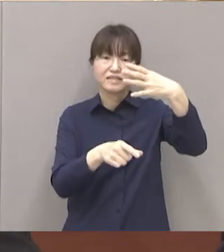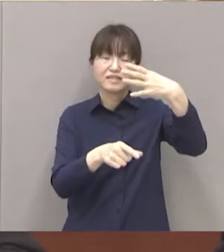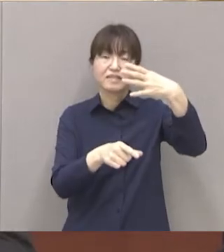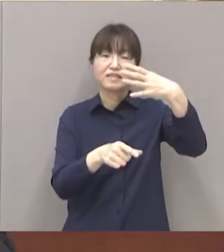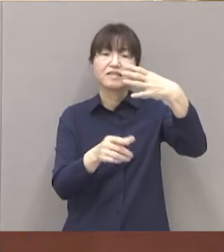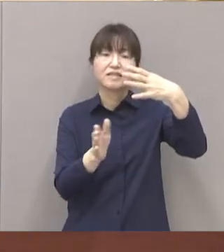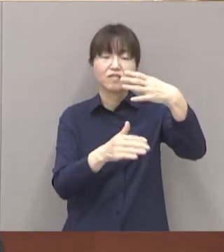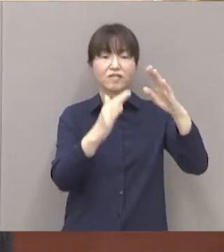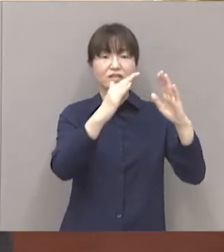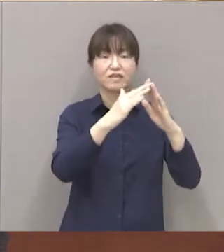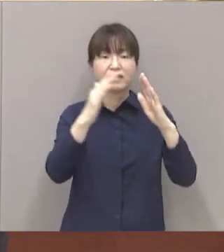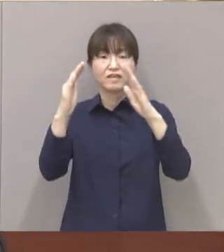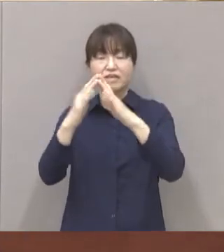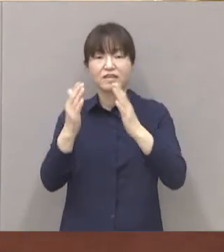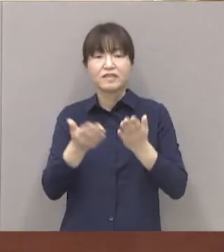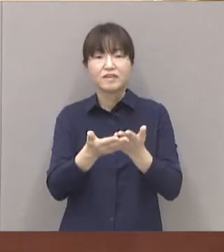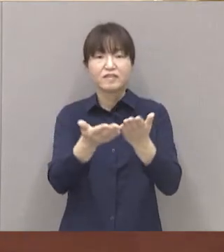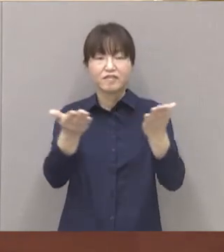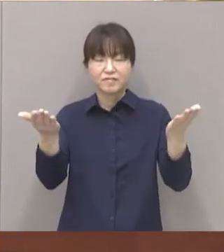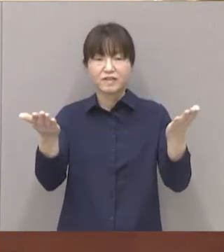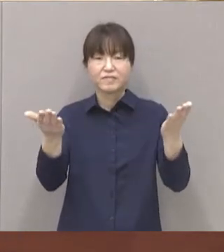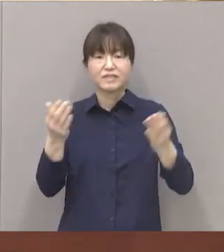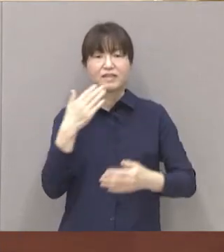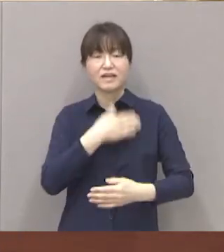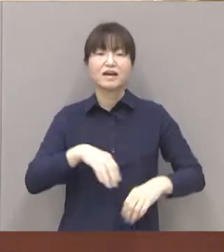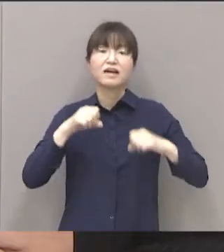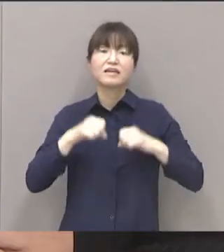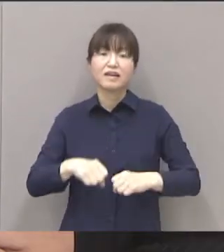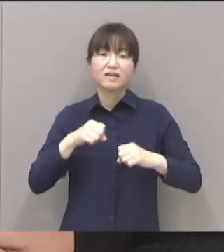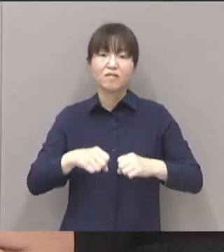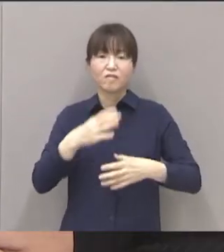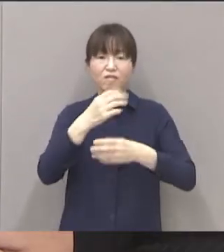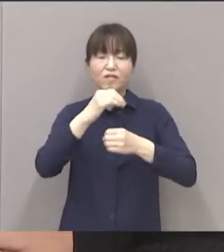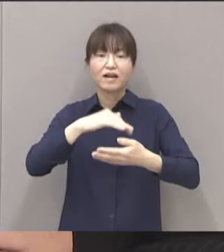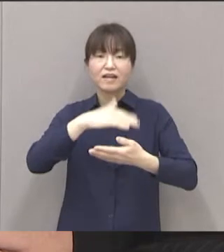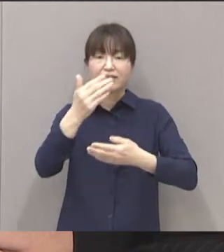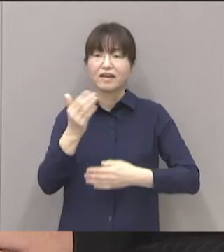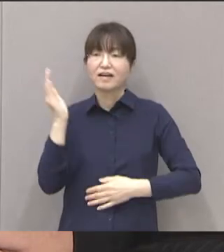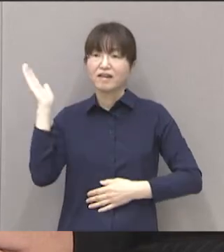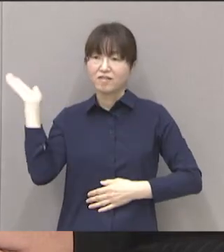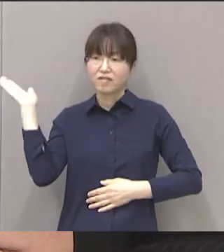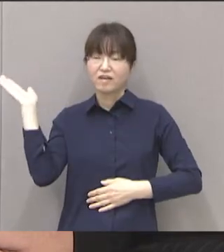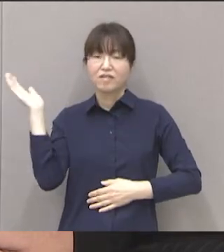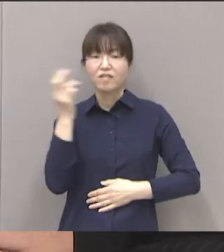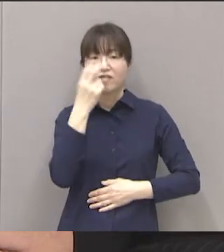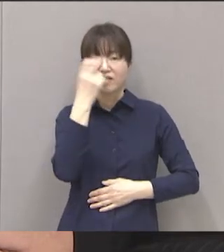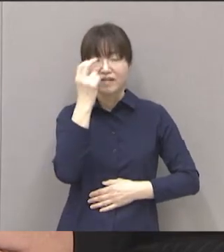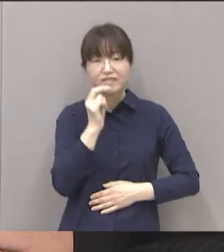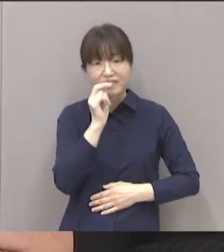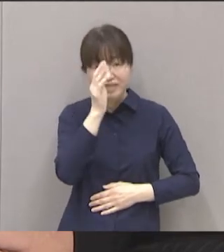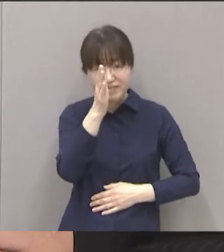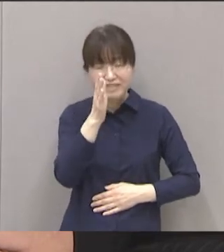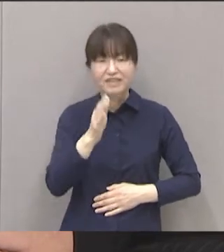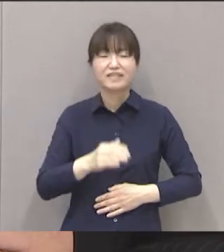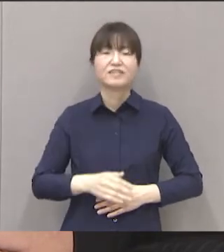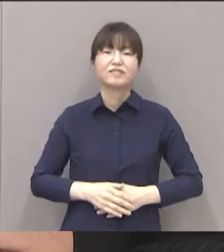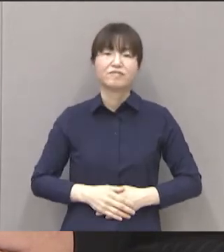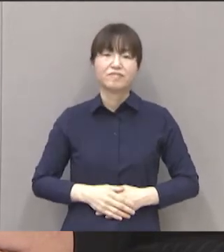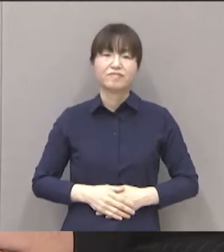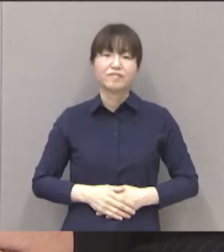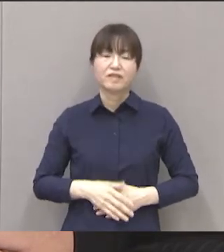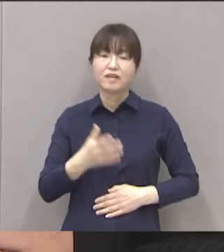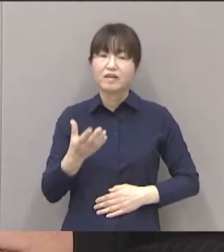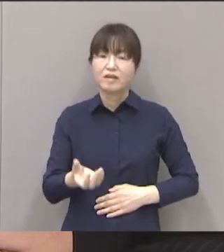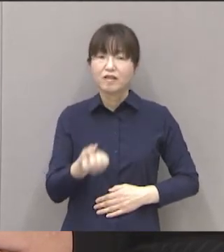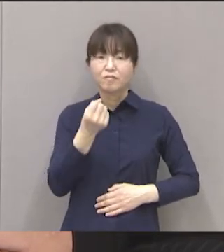全戸配布しましたこちらの健康初ダーツカレンダーというのをご確認いただければと思いますこちらのカレンダー